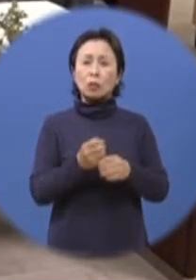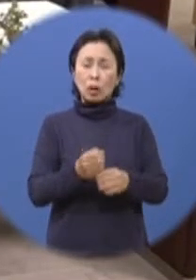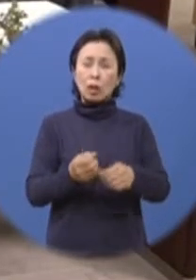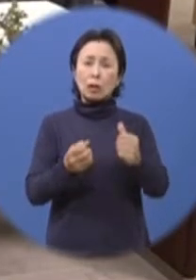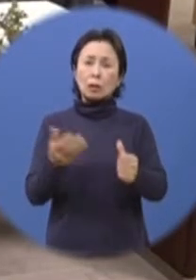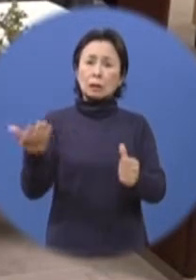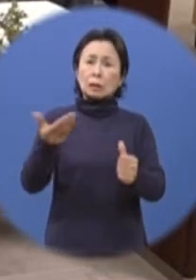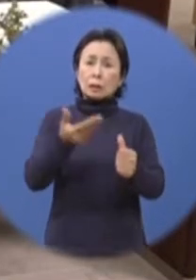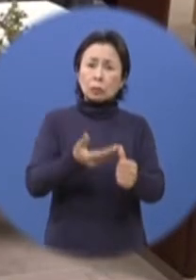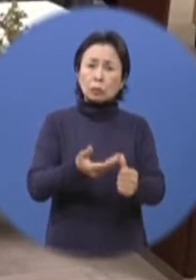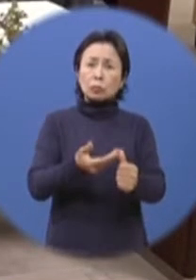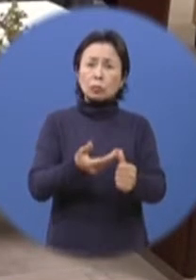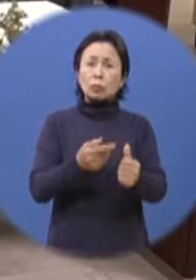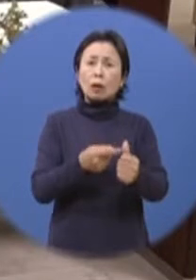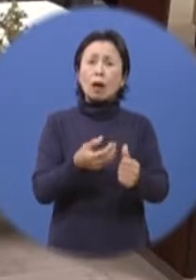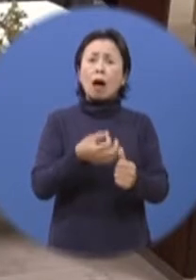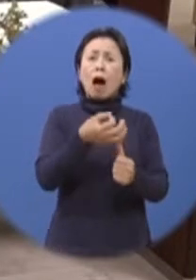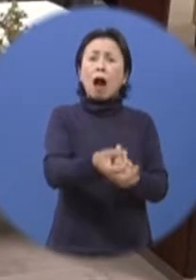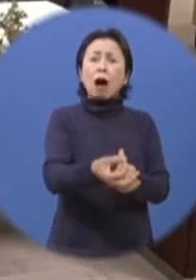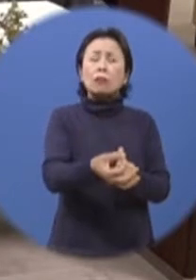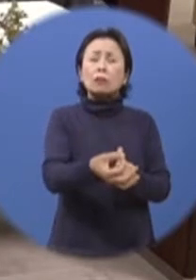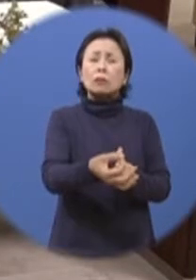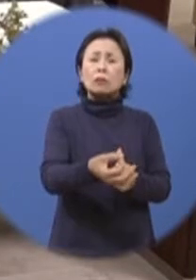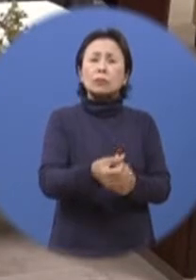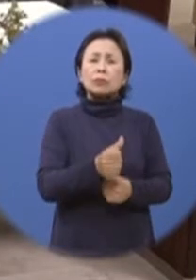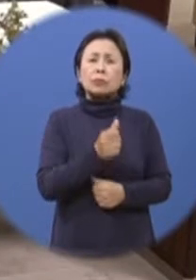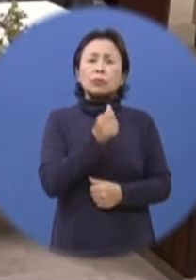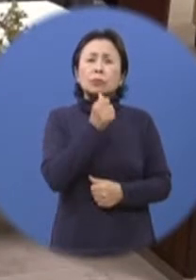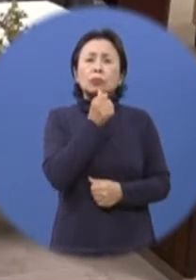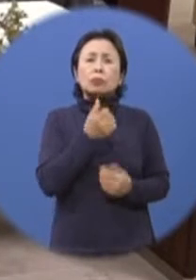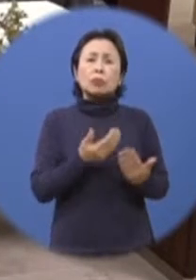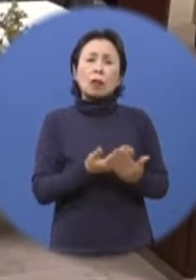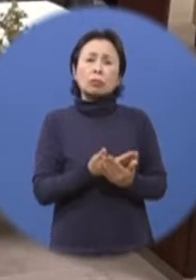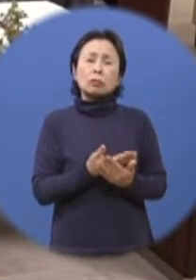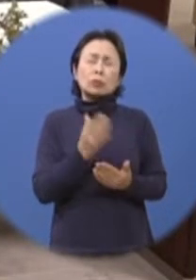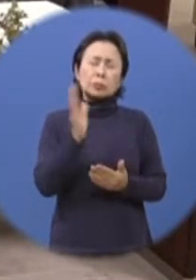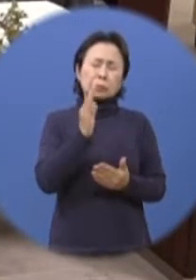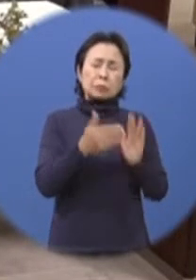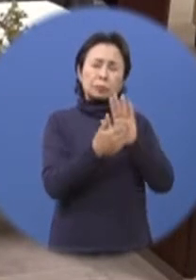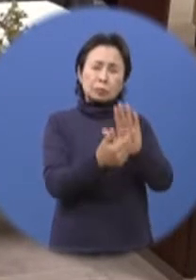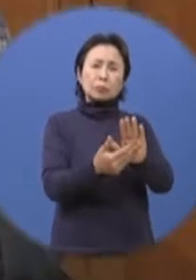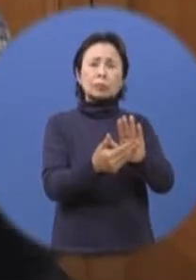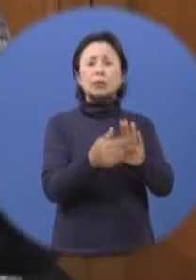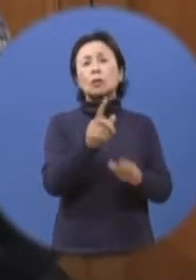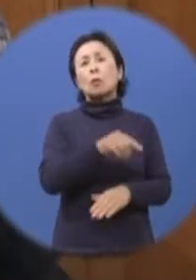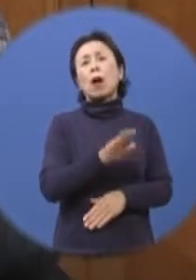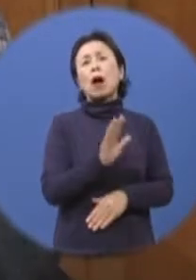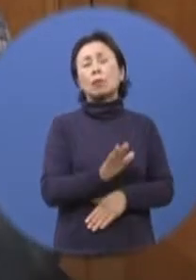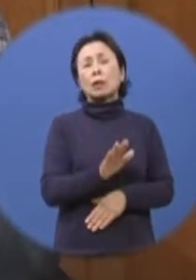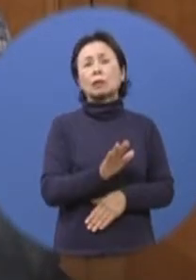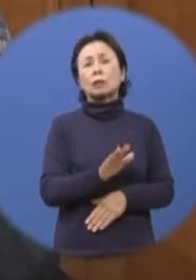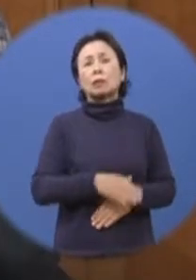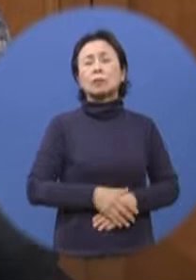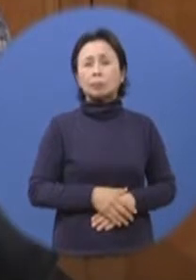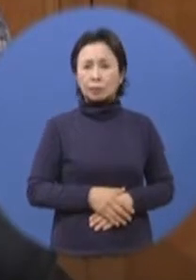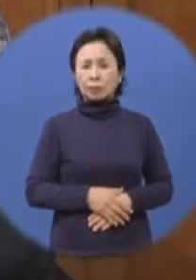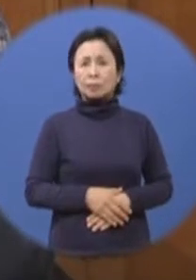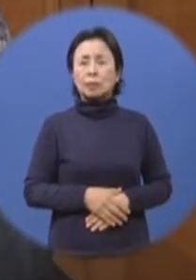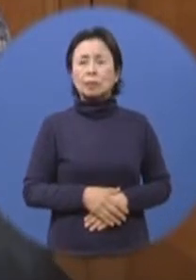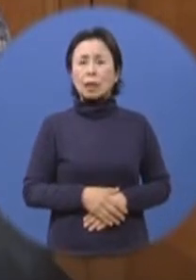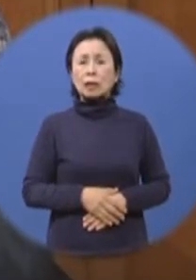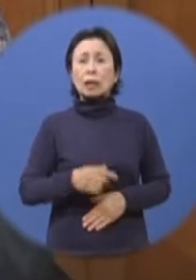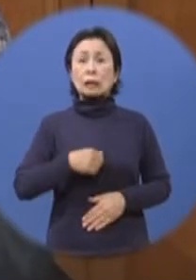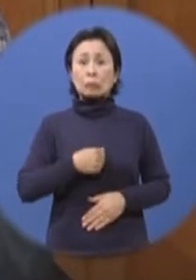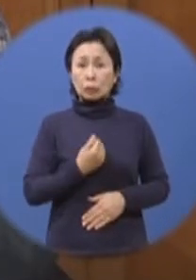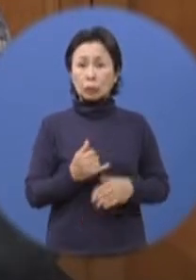ねスターって号やめたという人たちが随分出てくるしましてやですね息子さんだったらあるいはお